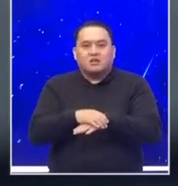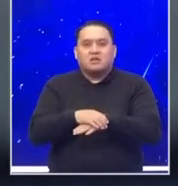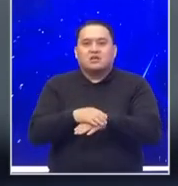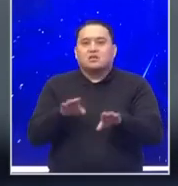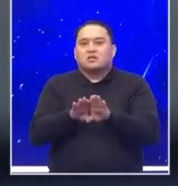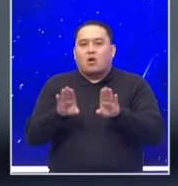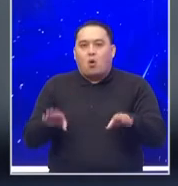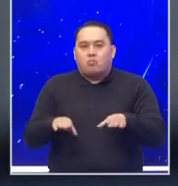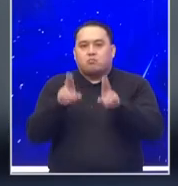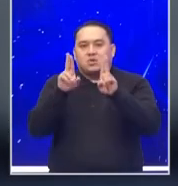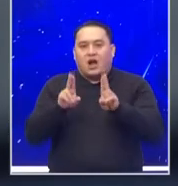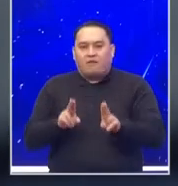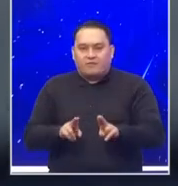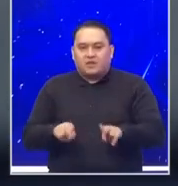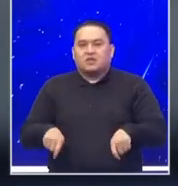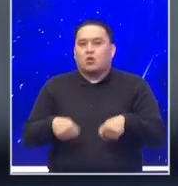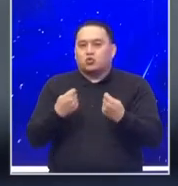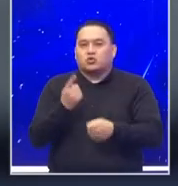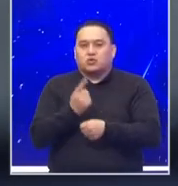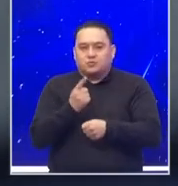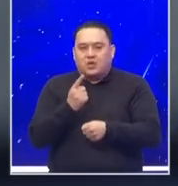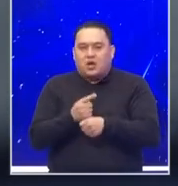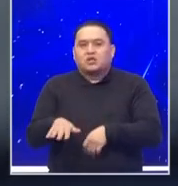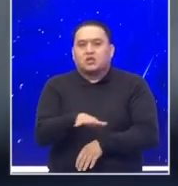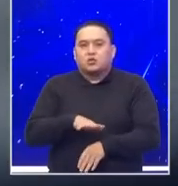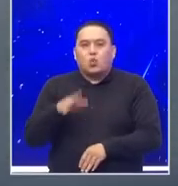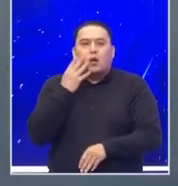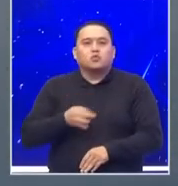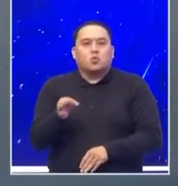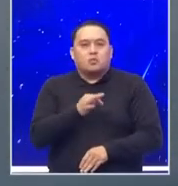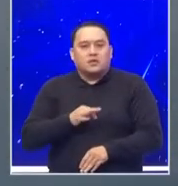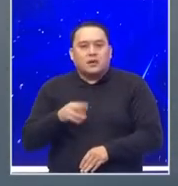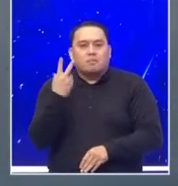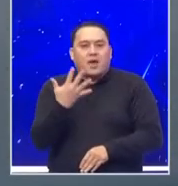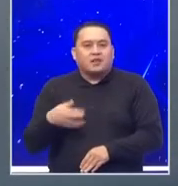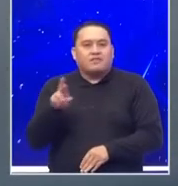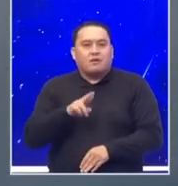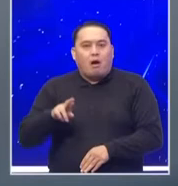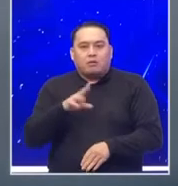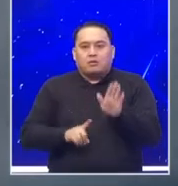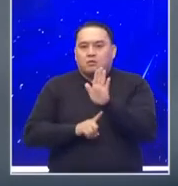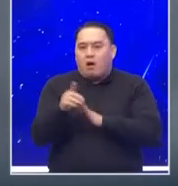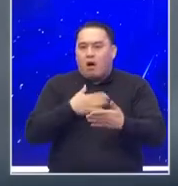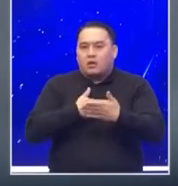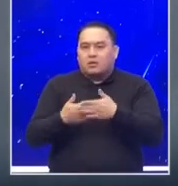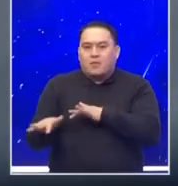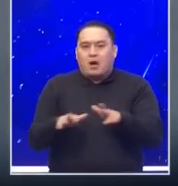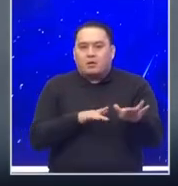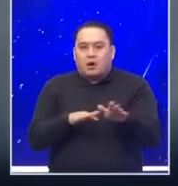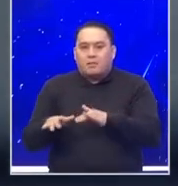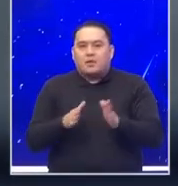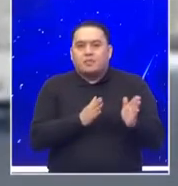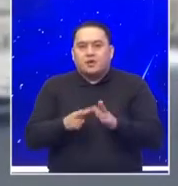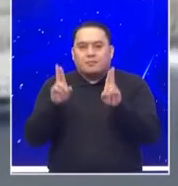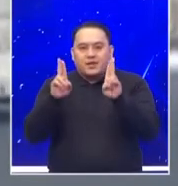аналогичных правил дорожного движения напомним на территории алматинской области 5 января стартовала оперативно профилактическая акция